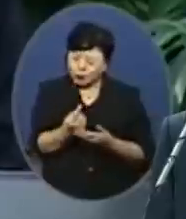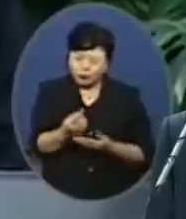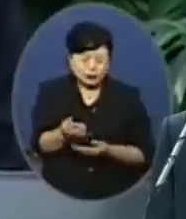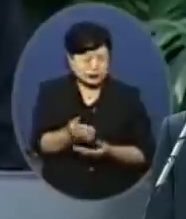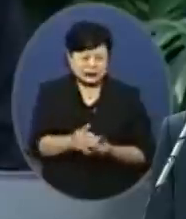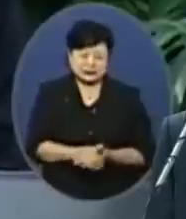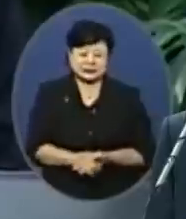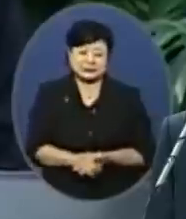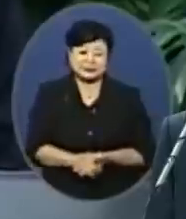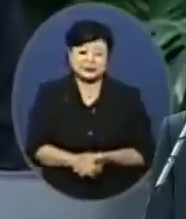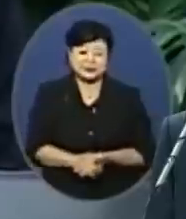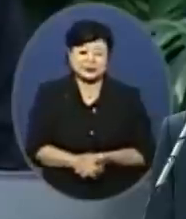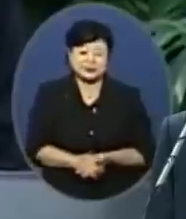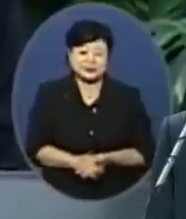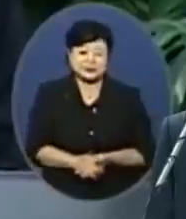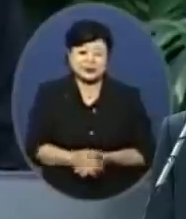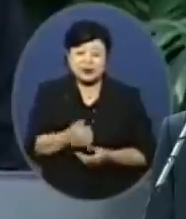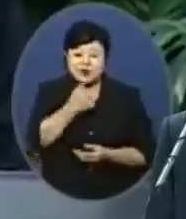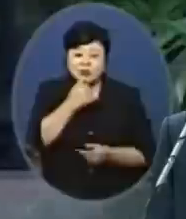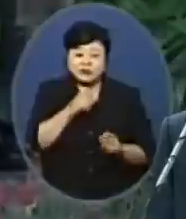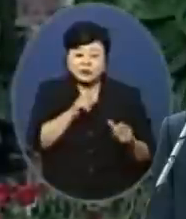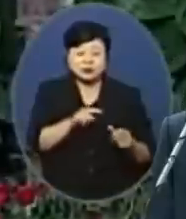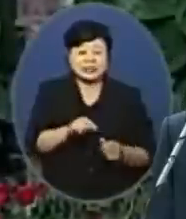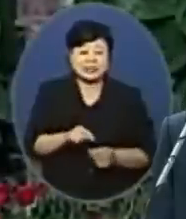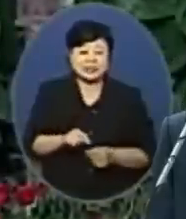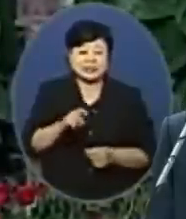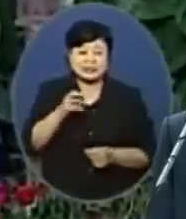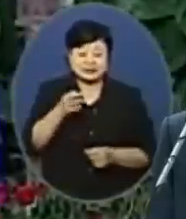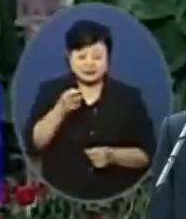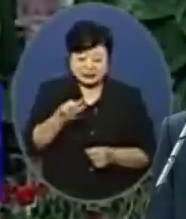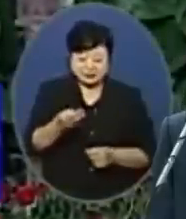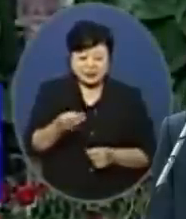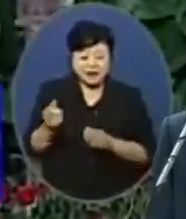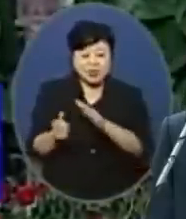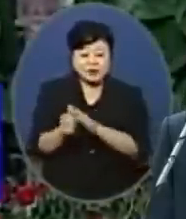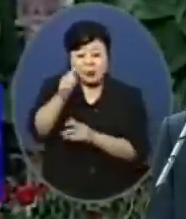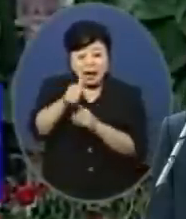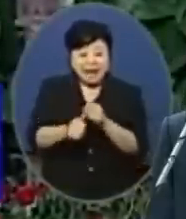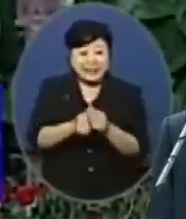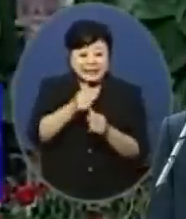것입니다. 로마서 15장 13절에 소망의 하나님이,